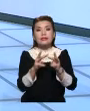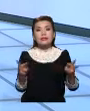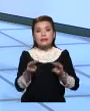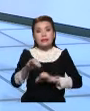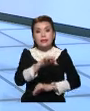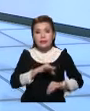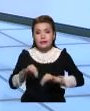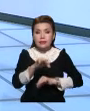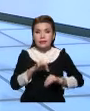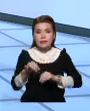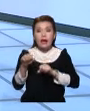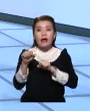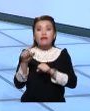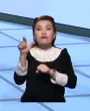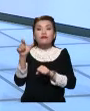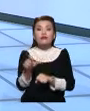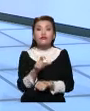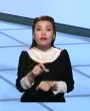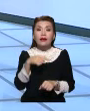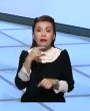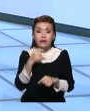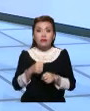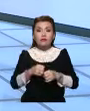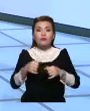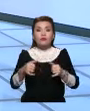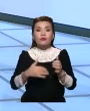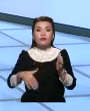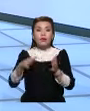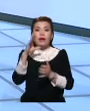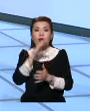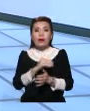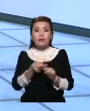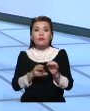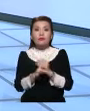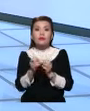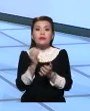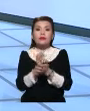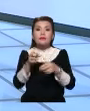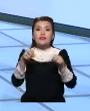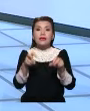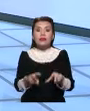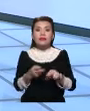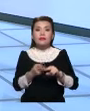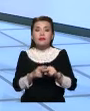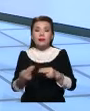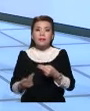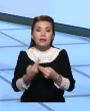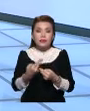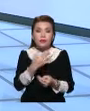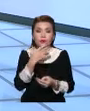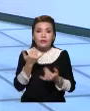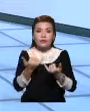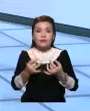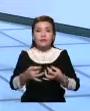коллегии адвокатов надеются, что он расширит их полномочия, поскольку действующая редакция создает специалистам немало препятствий. Дана